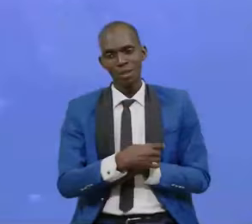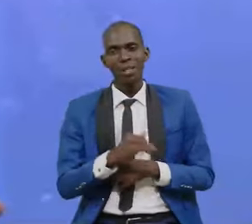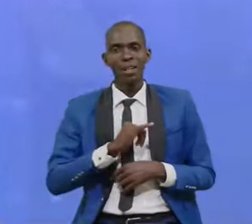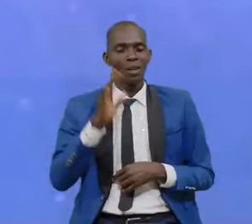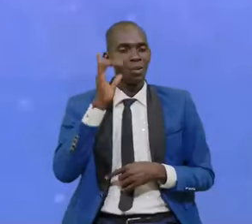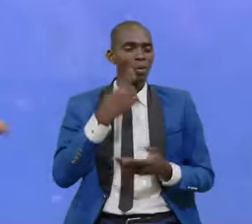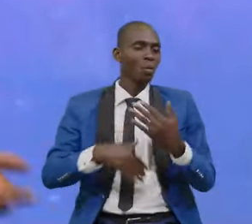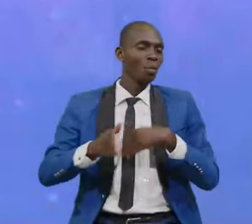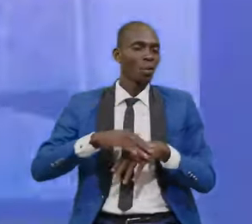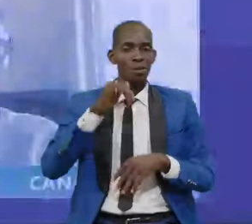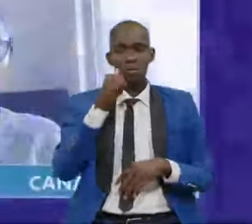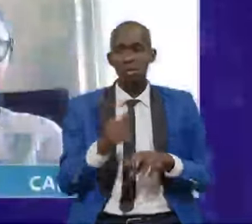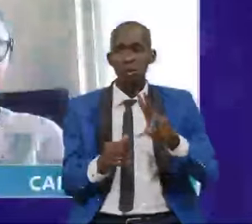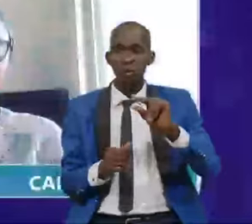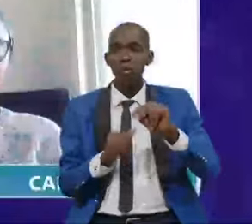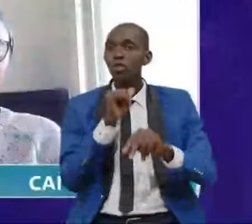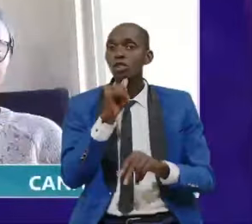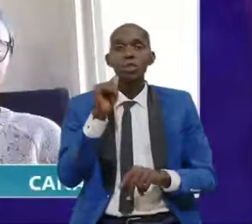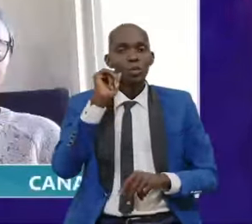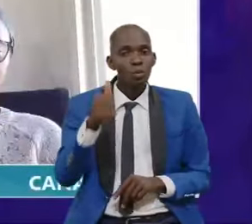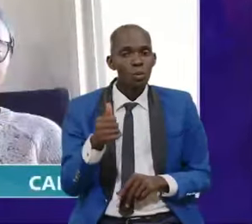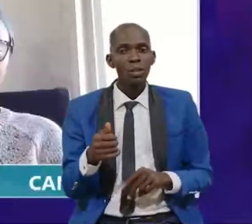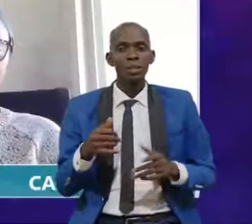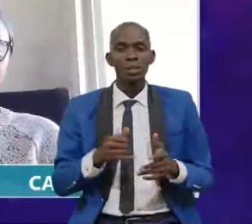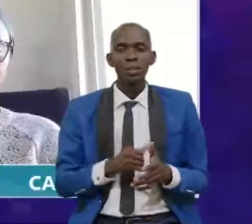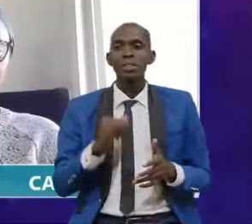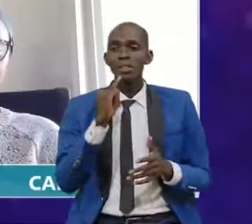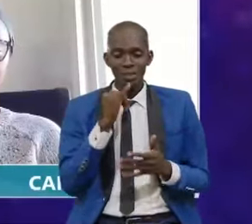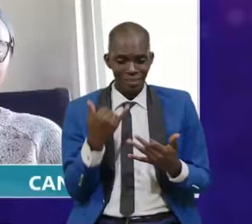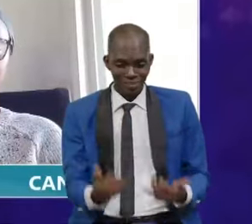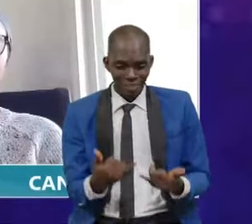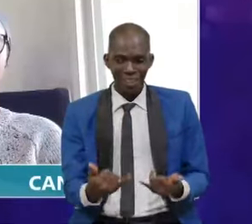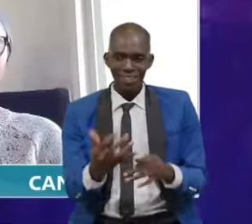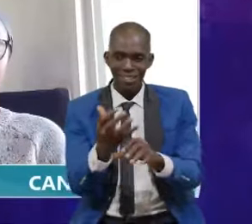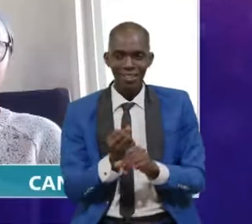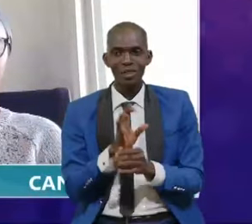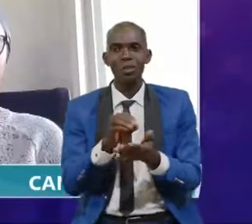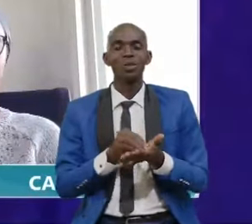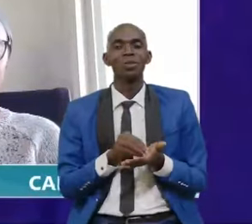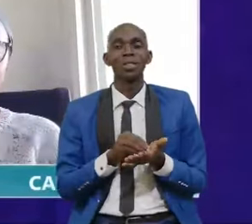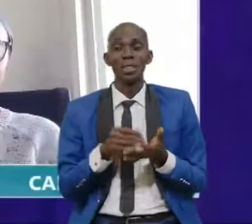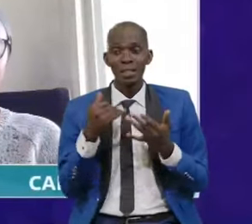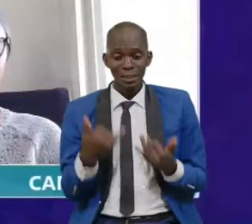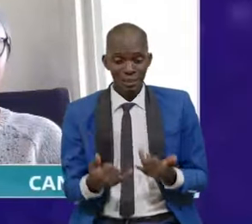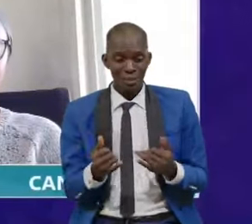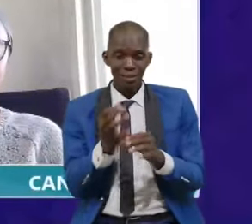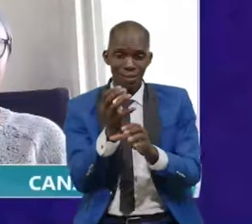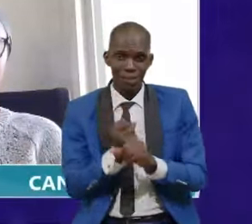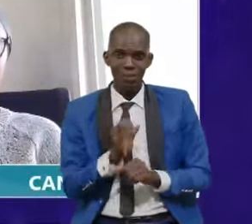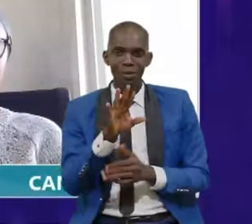demain. Non, pas demain. C'est prendre et partir. C'est cash and